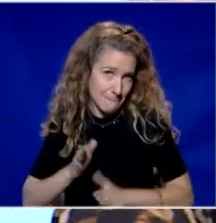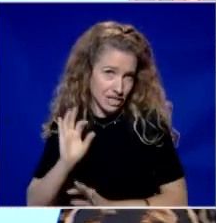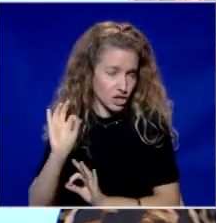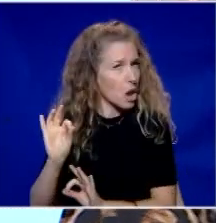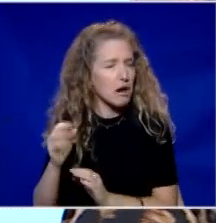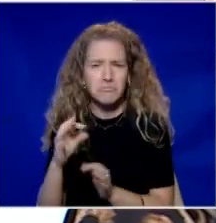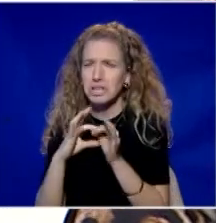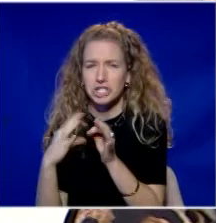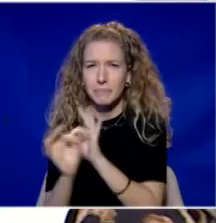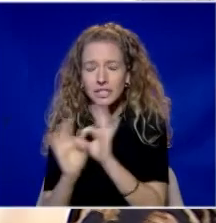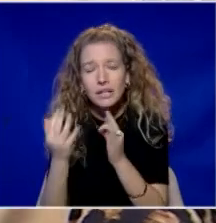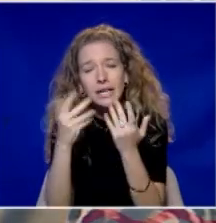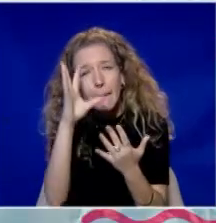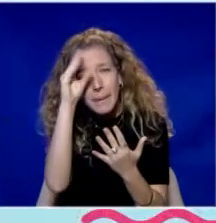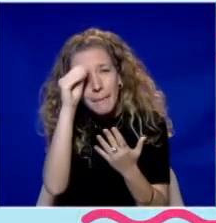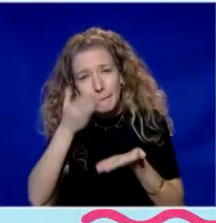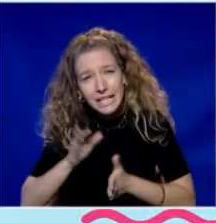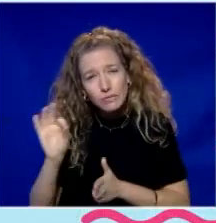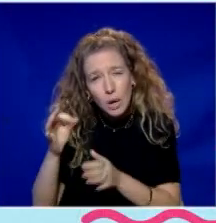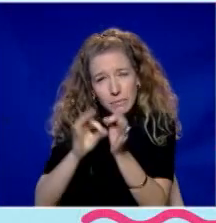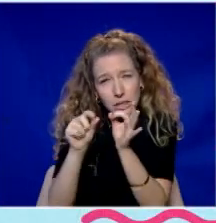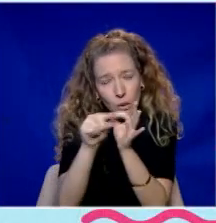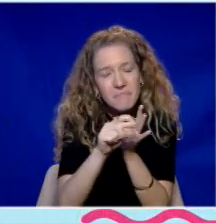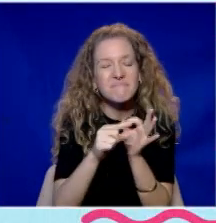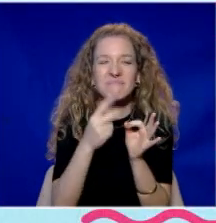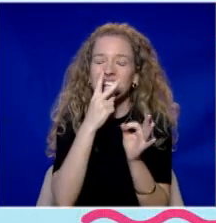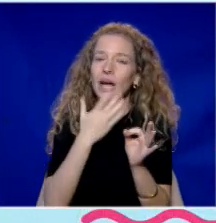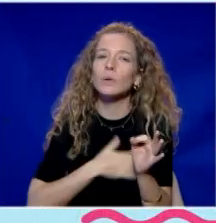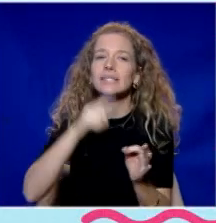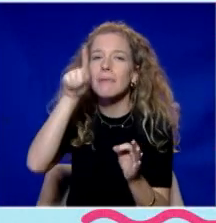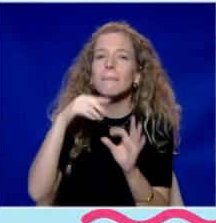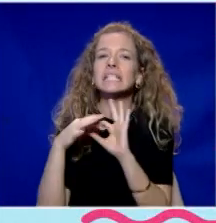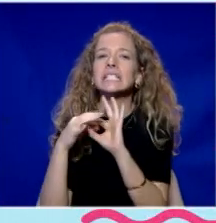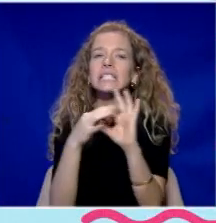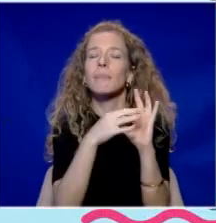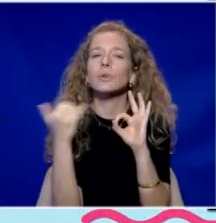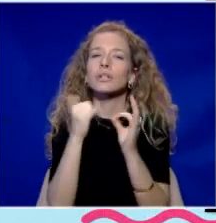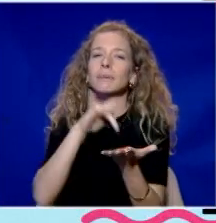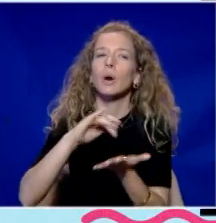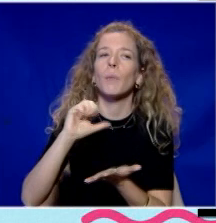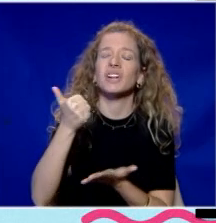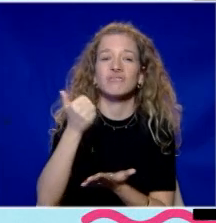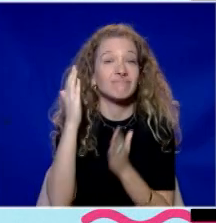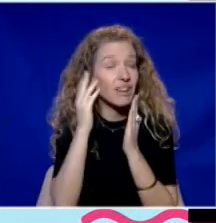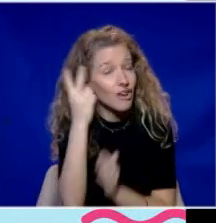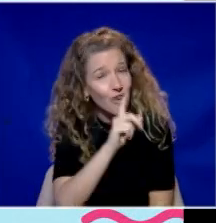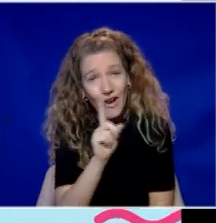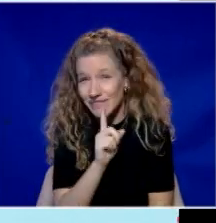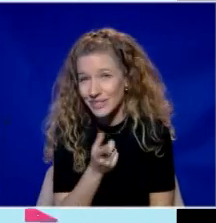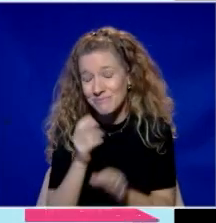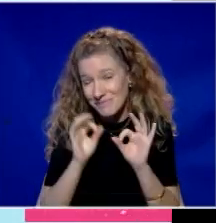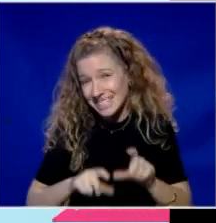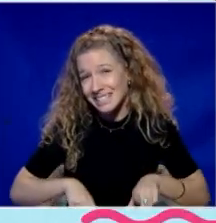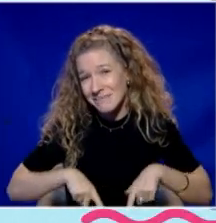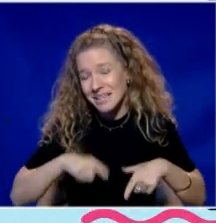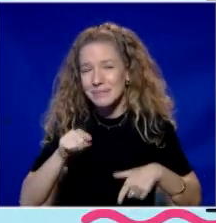מדובר בכמה בנים מסוימים שכנראה רוצים את האבא כל הזמן במקום הראשון, ולא הבינו שבעצם החיים